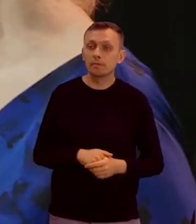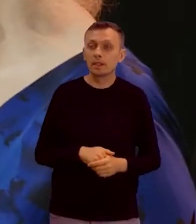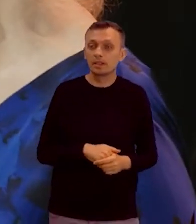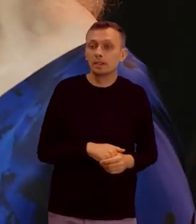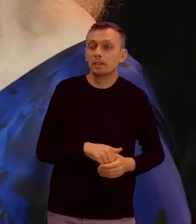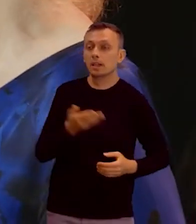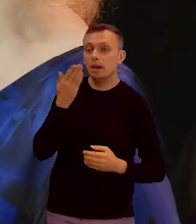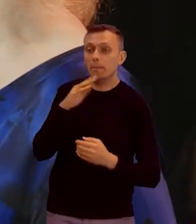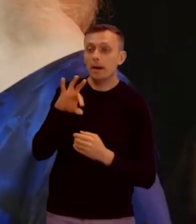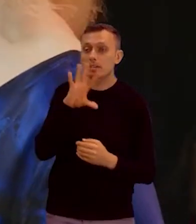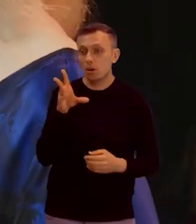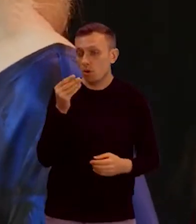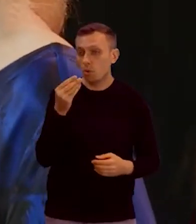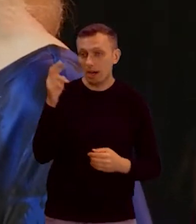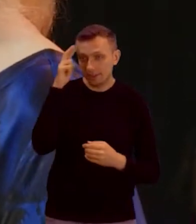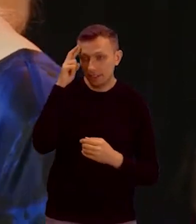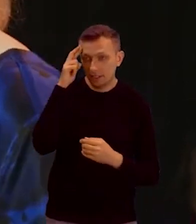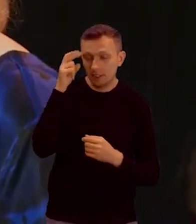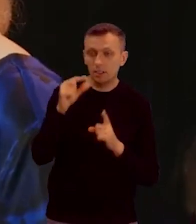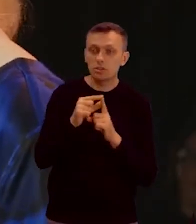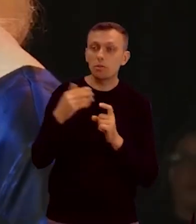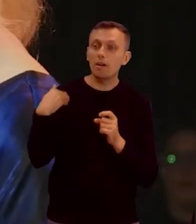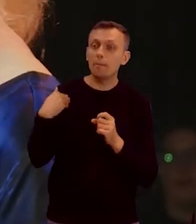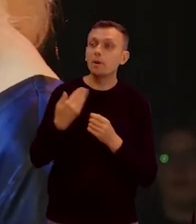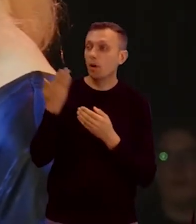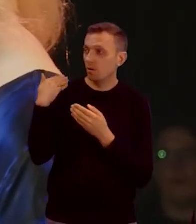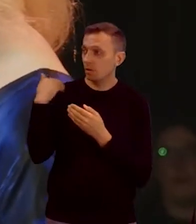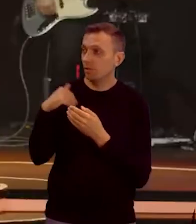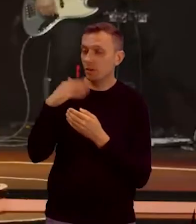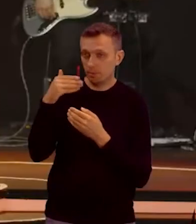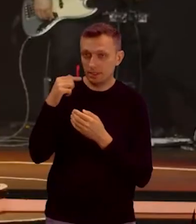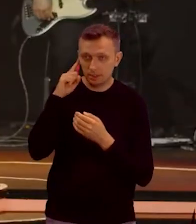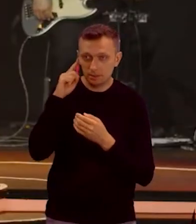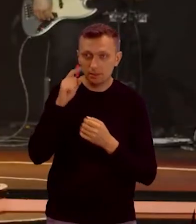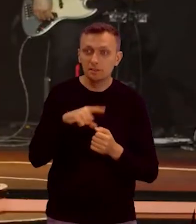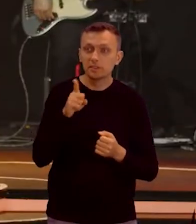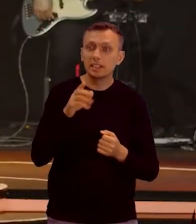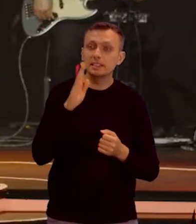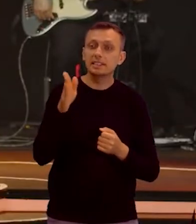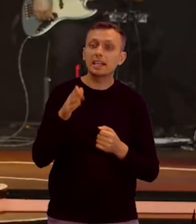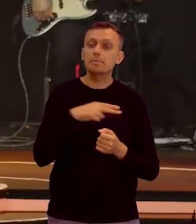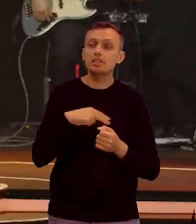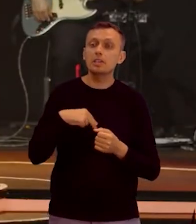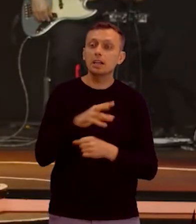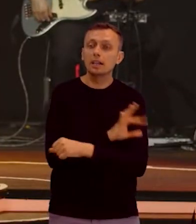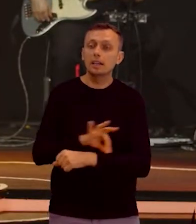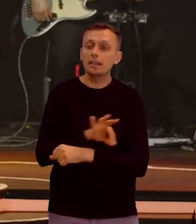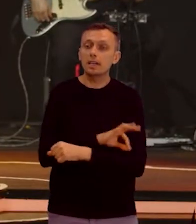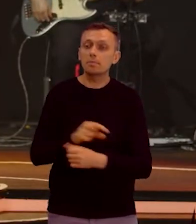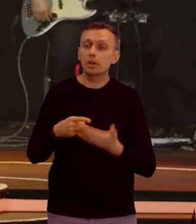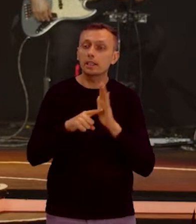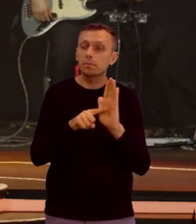chwilą. Już za chwilę ukaże się ten nasz projekt w ramach Dajcie nam głos, Zbuntowane